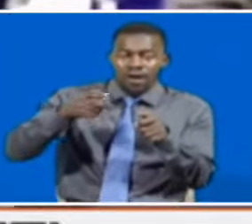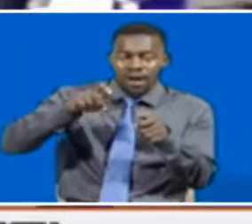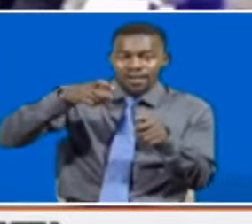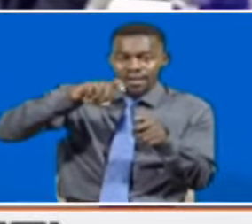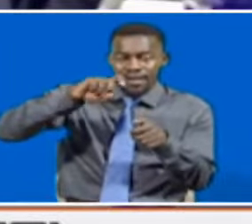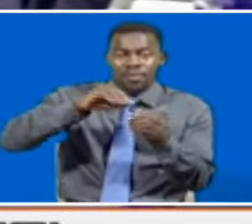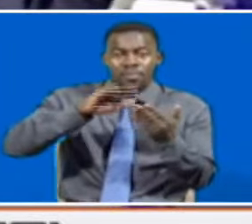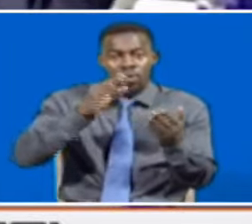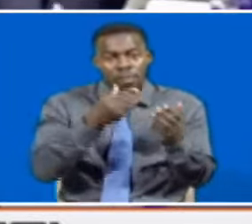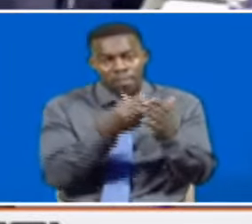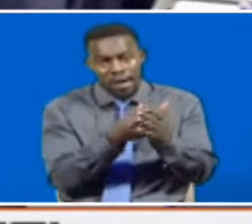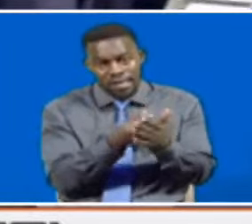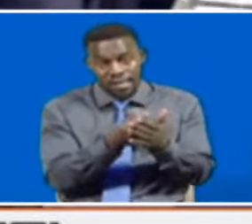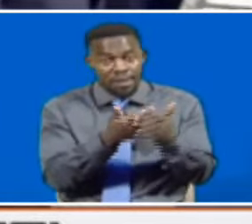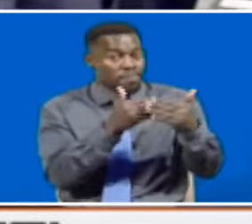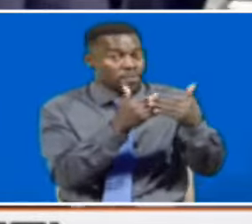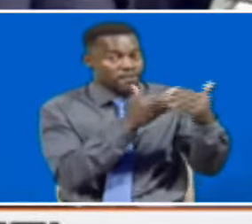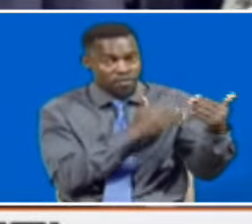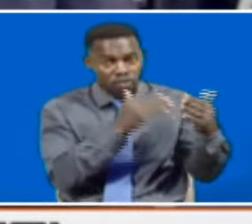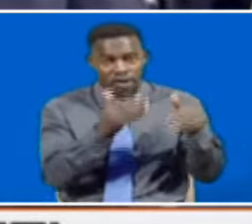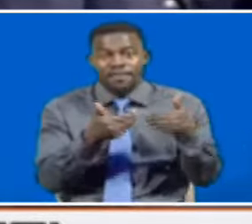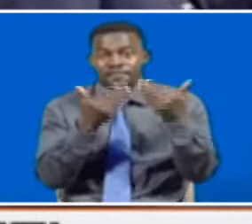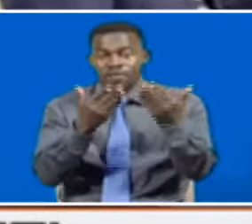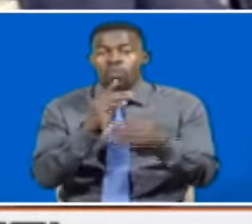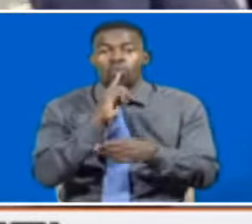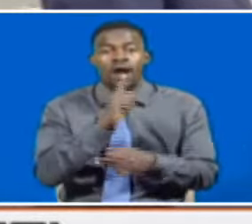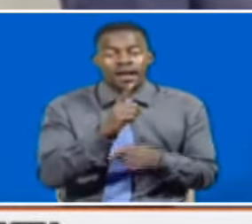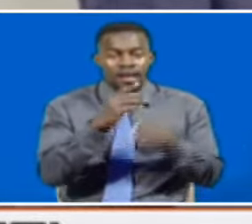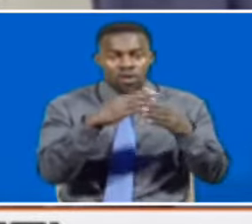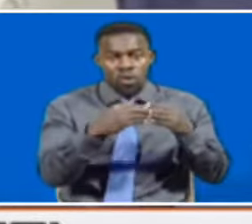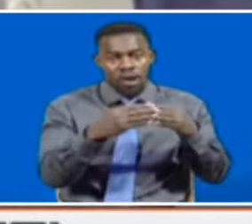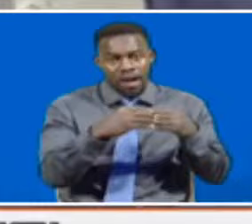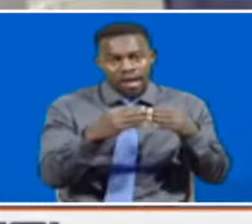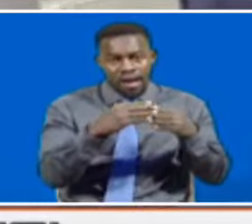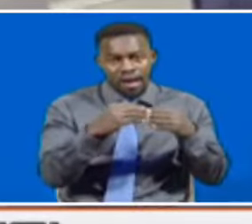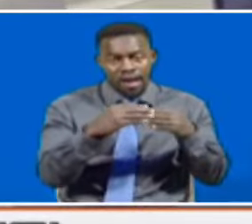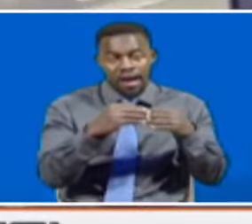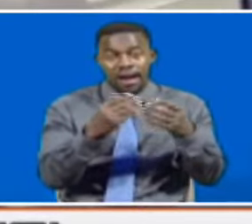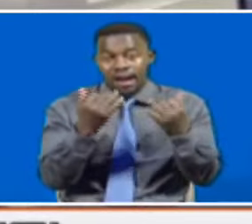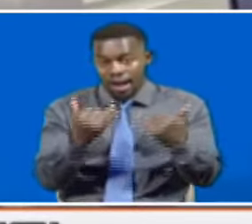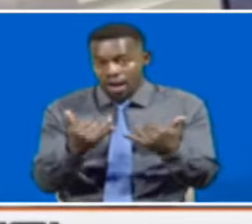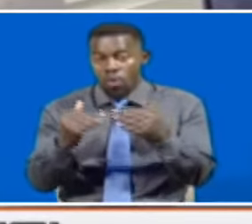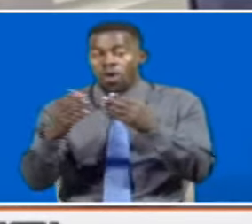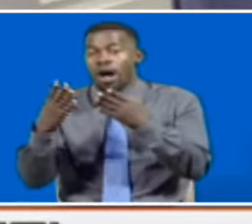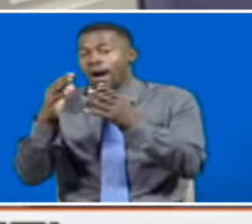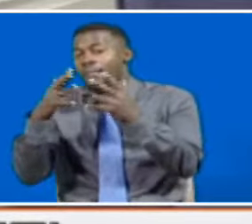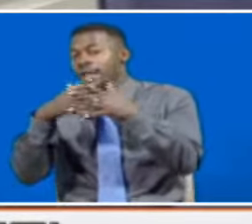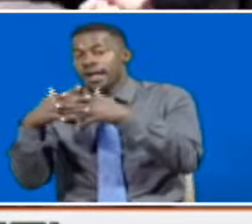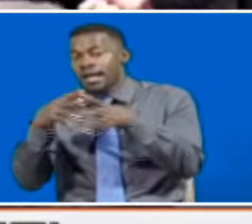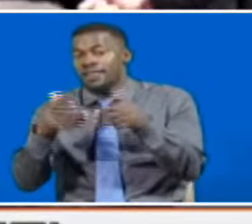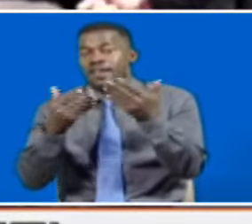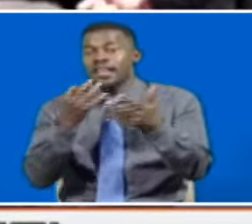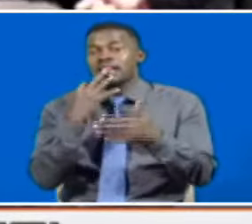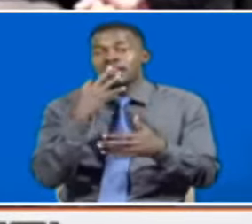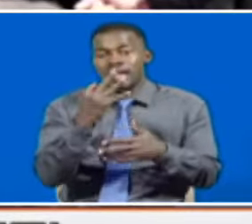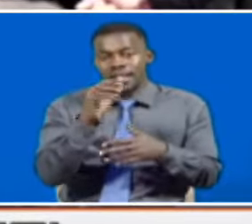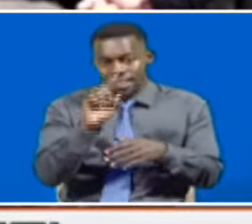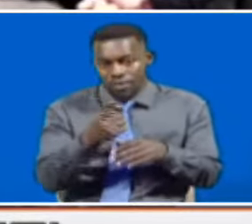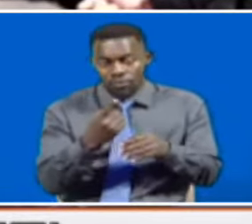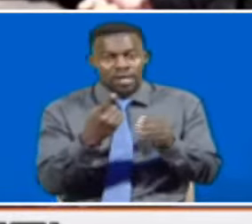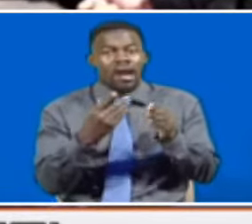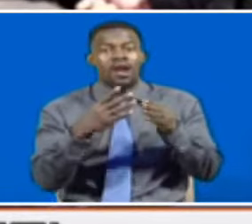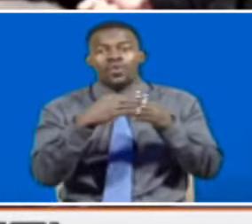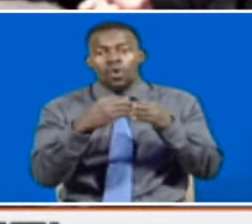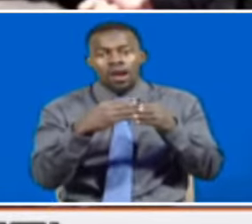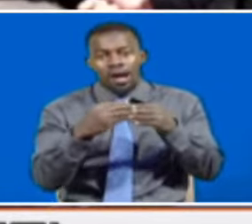wake katika operation hii wa dola milioni 100, sasa taifa hilo limeongeza kima hicho kufikia dola 300. Haya yalitangazwa